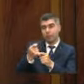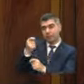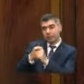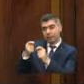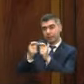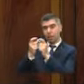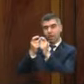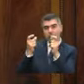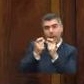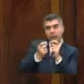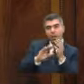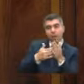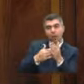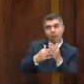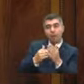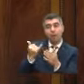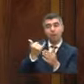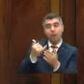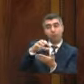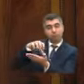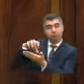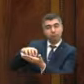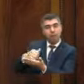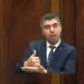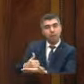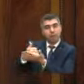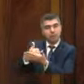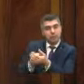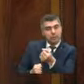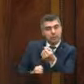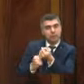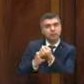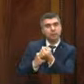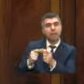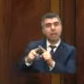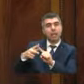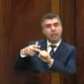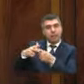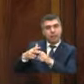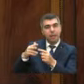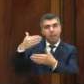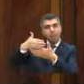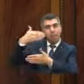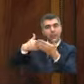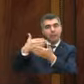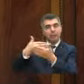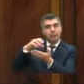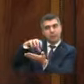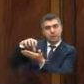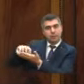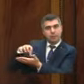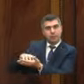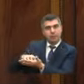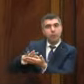والبنيات التحتية الاقتصادية، تفعيل الالتزام فيما يخص إحداث مناطق تسريع الصناعي، منطقة تسريع